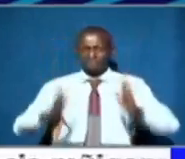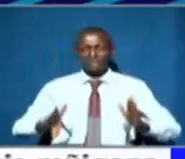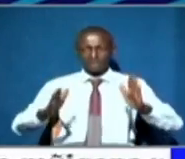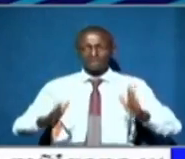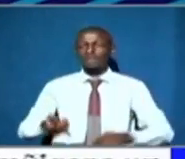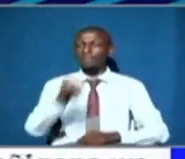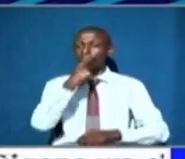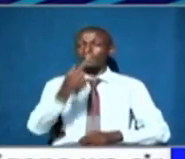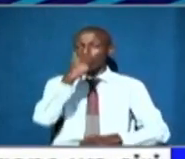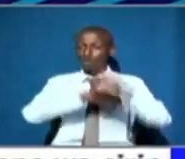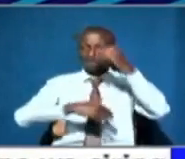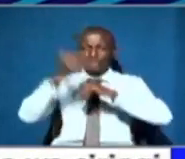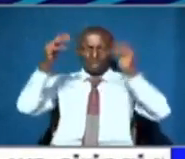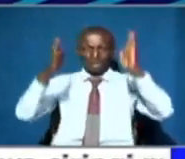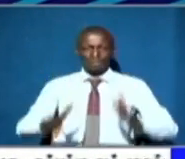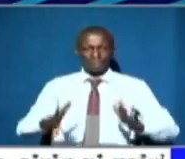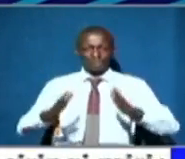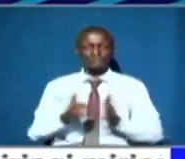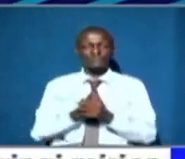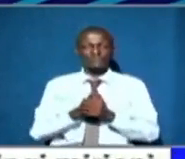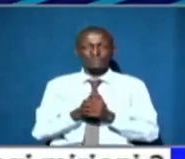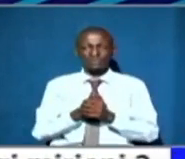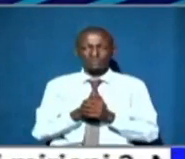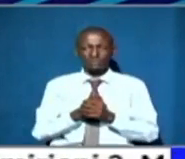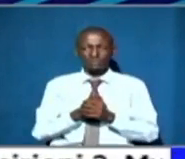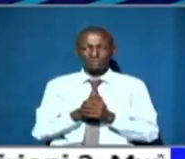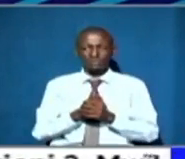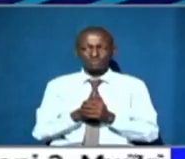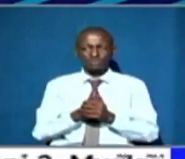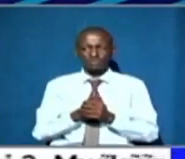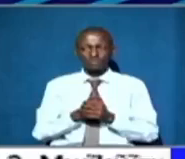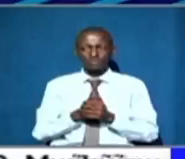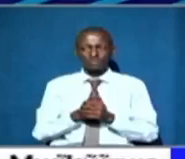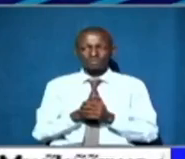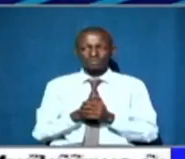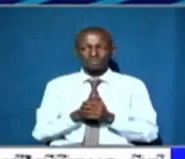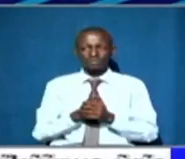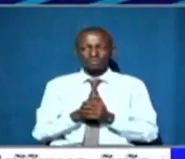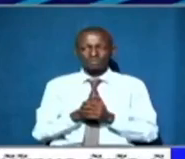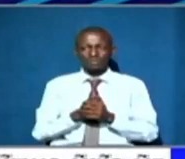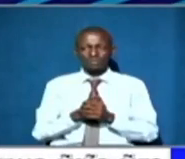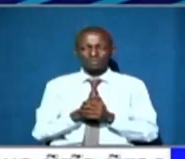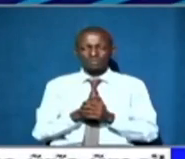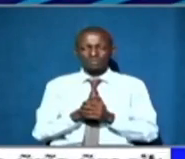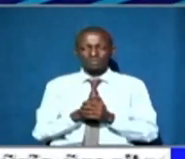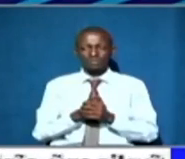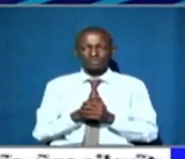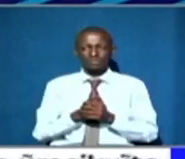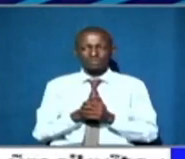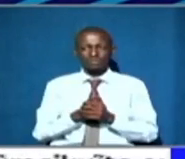experts muthuri mm-hmm. murata wakwa muno wetagwo doctor Obacho mm. na